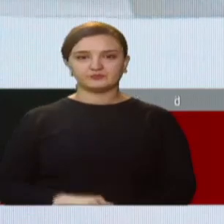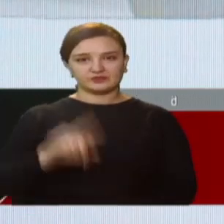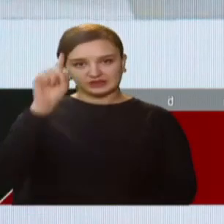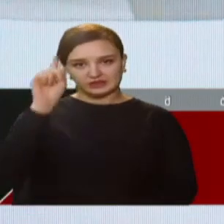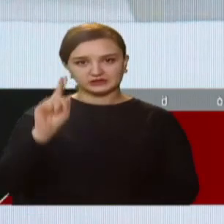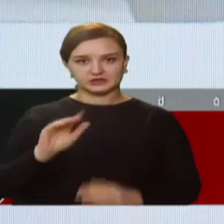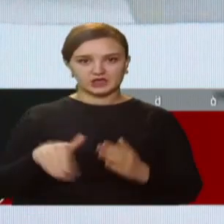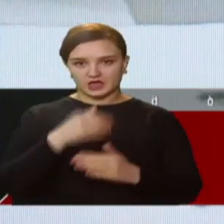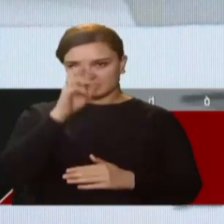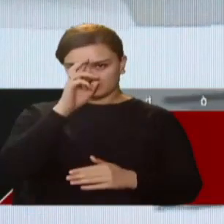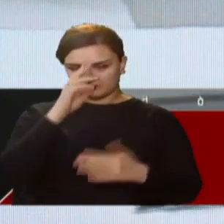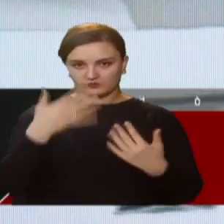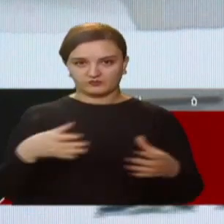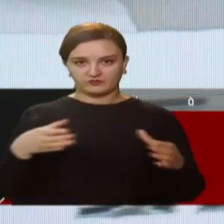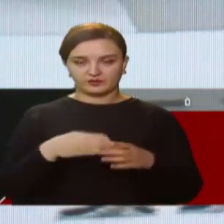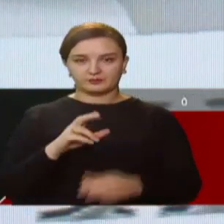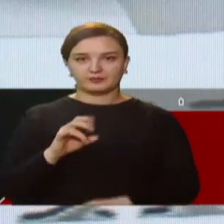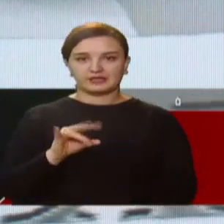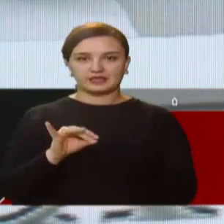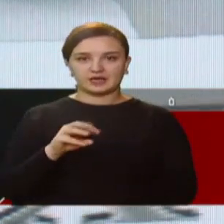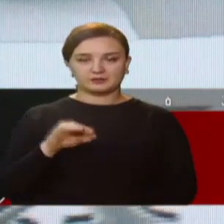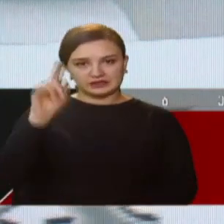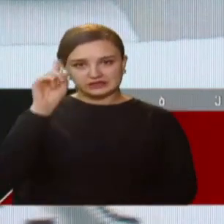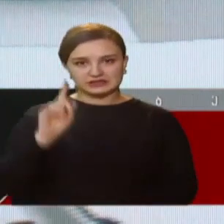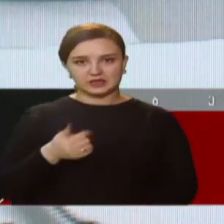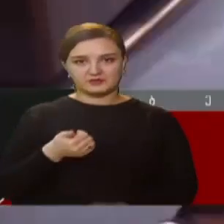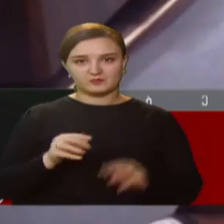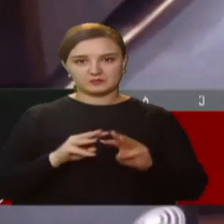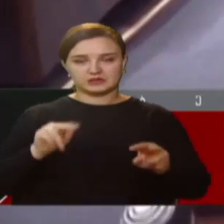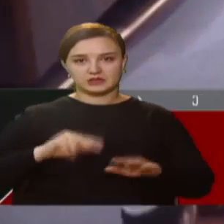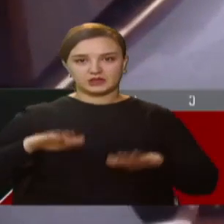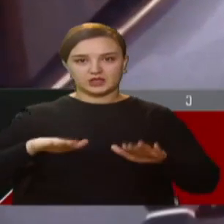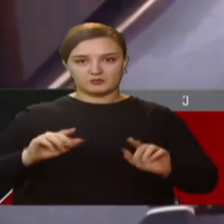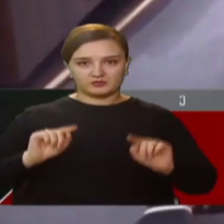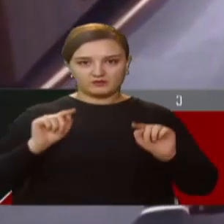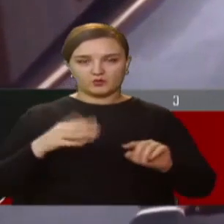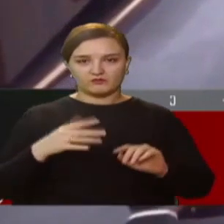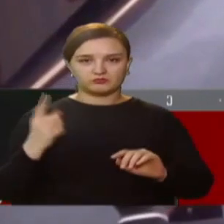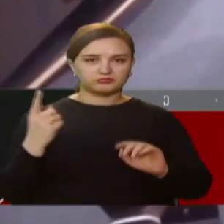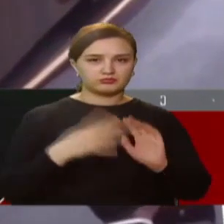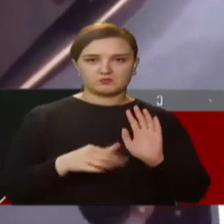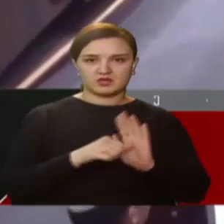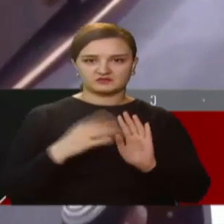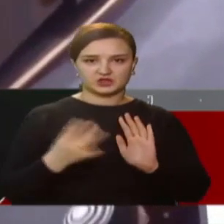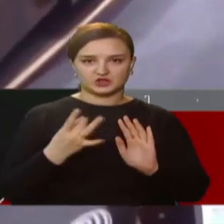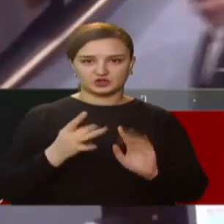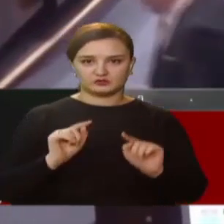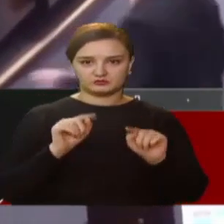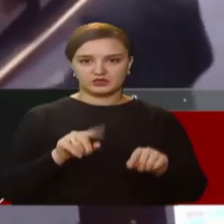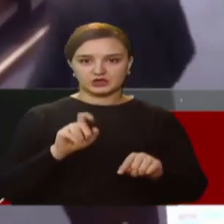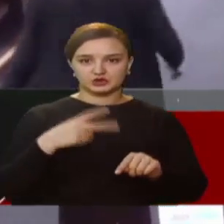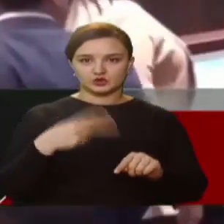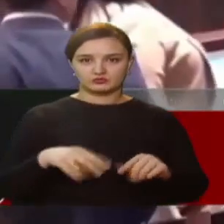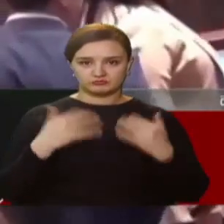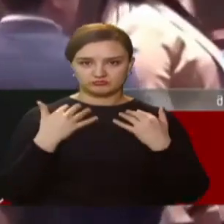ისრაელს ახალი მთავრობა ჰყავს. ბენიამინ ნეთანიაჰუმ ისრაელის პრემიერ-მინისტრის თანამდებობა მეექვსედ დაიკავა. 120 ადგილიან ქნესეთში